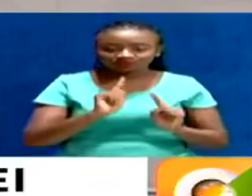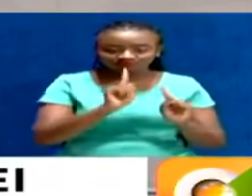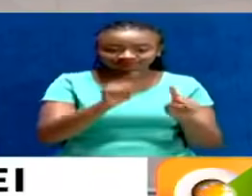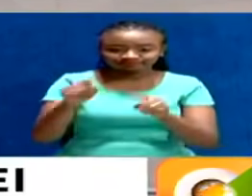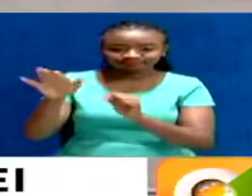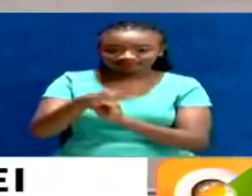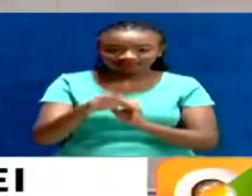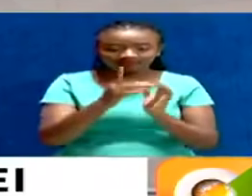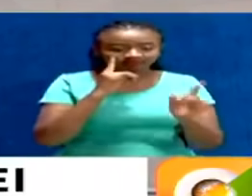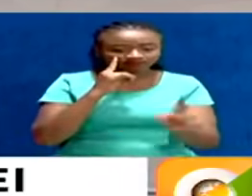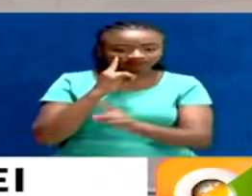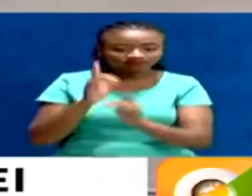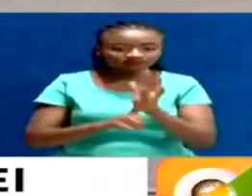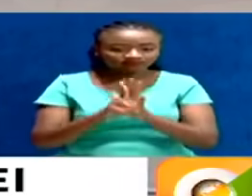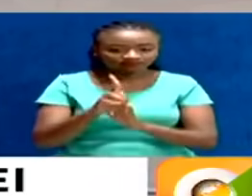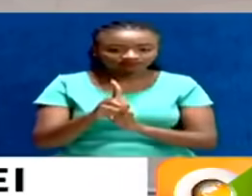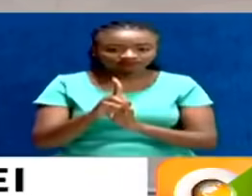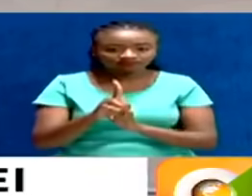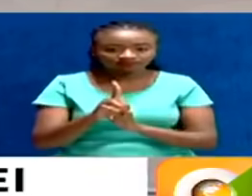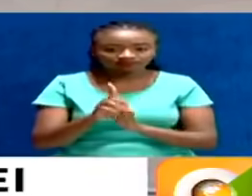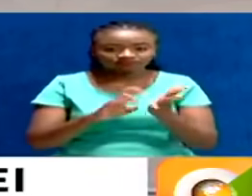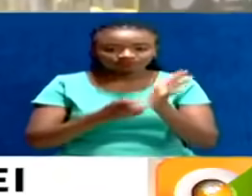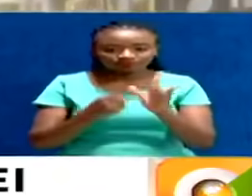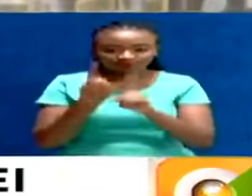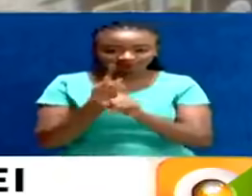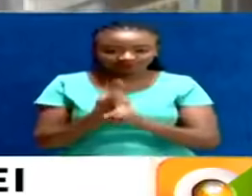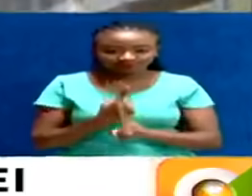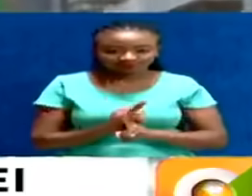maendeleo Kisumu ikiwemo bandari mpya.